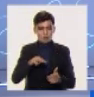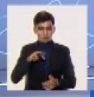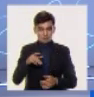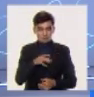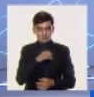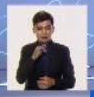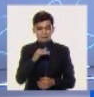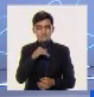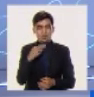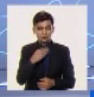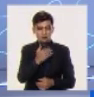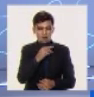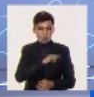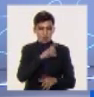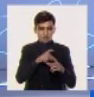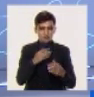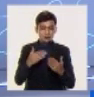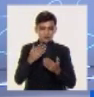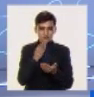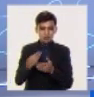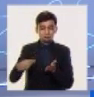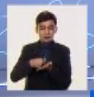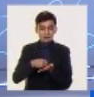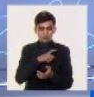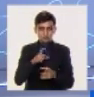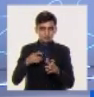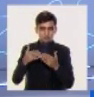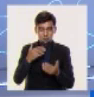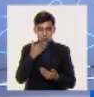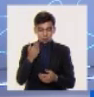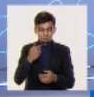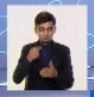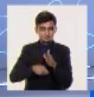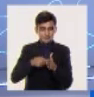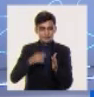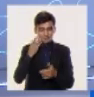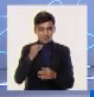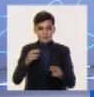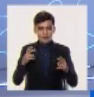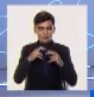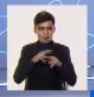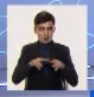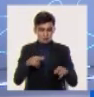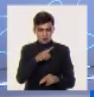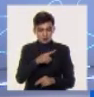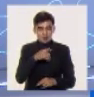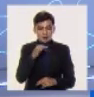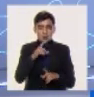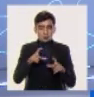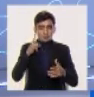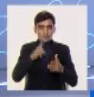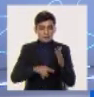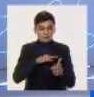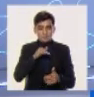фонда перестали выходить на связь со своими вкладчиками. Схема, по которой работали, очень напоминает пирамиду. Люди утверждают, что